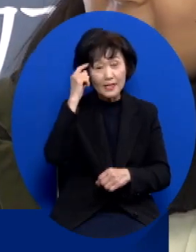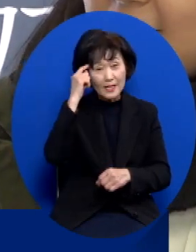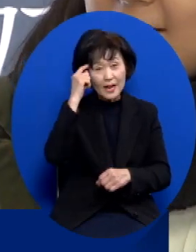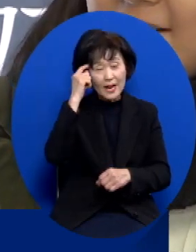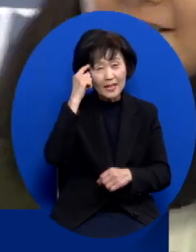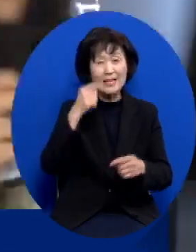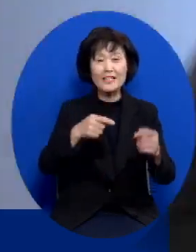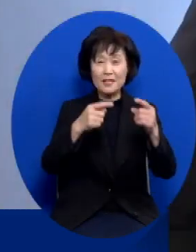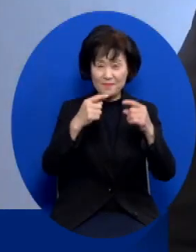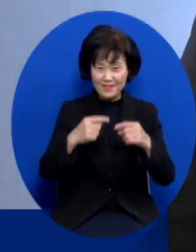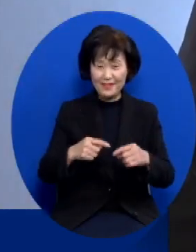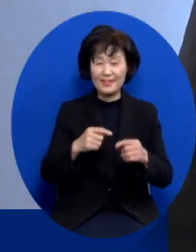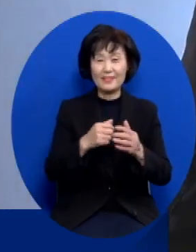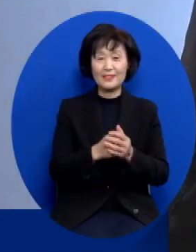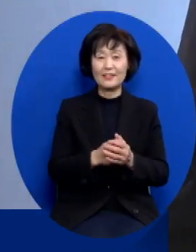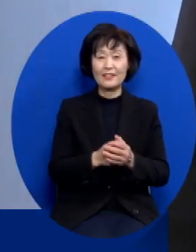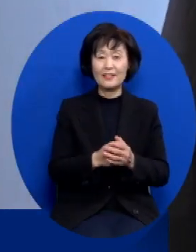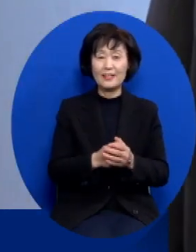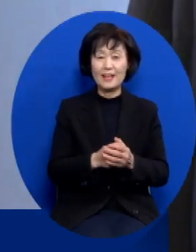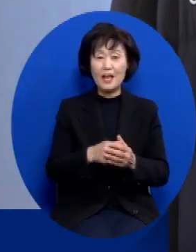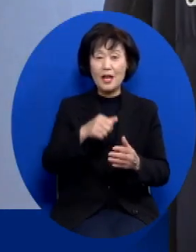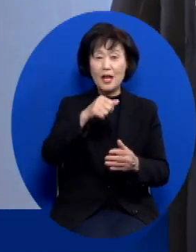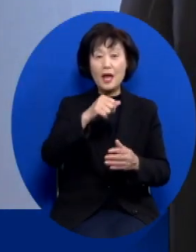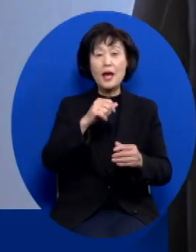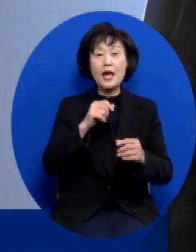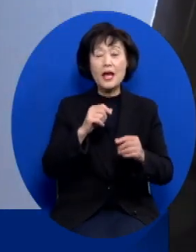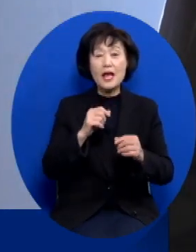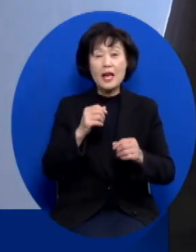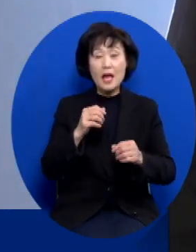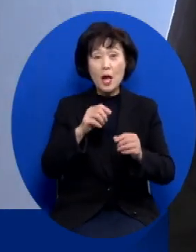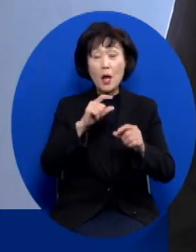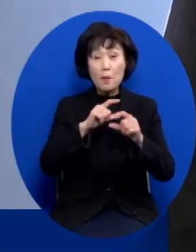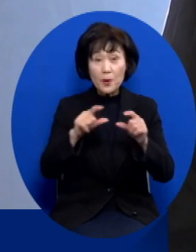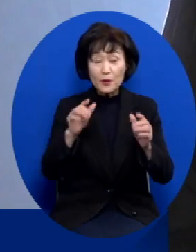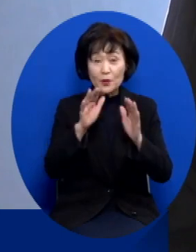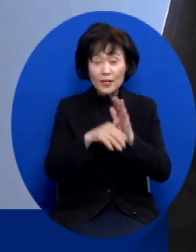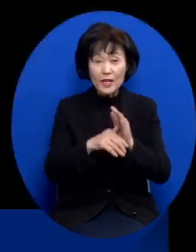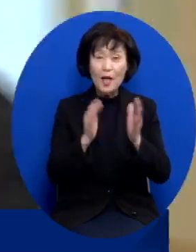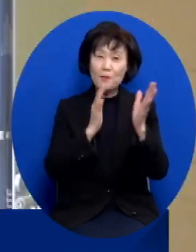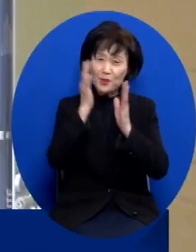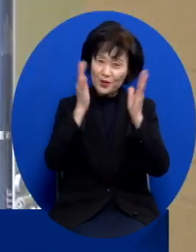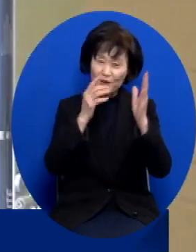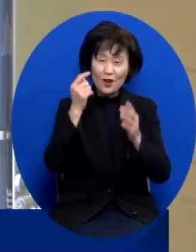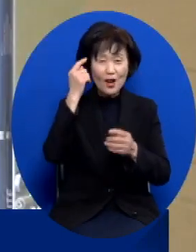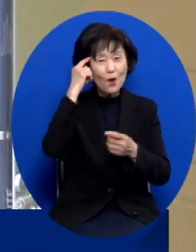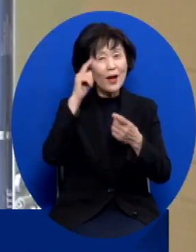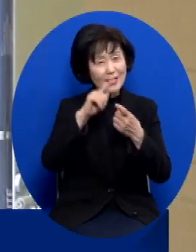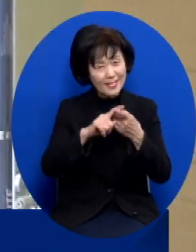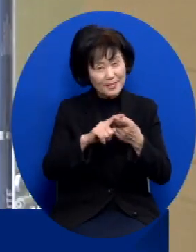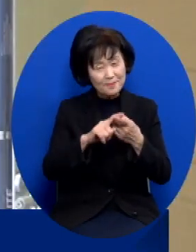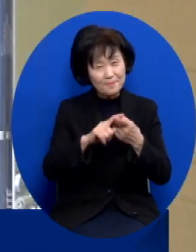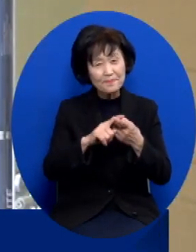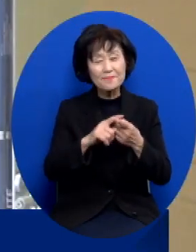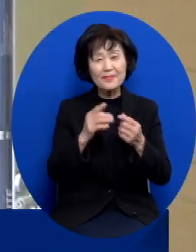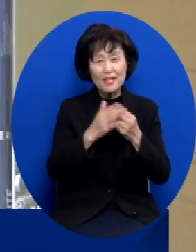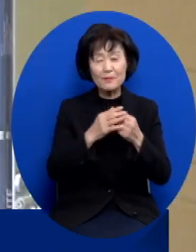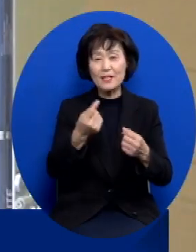오게 됐습니다. 평소에 뮤지컬 쪽에 관심이 많아서 오게 됐어요. 유명하신 분들도 많이